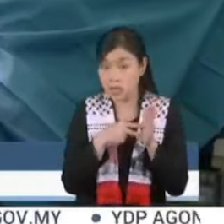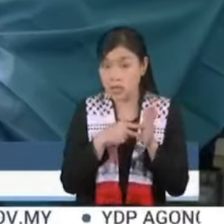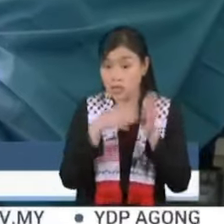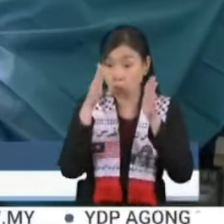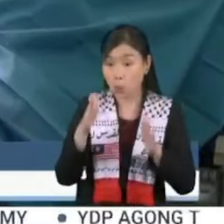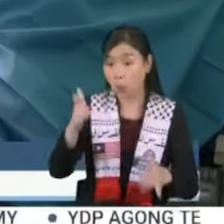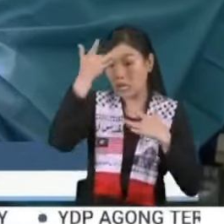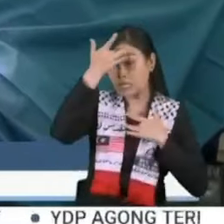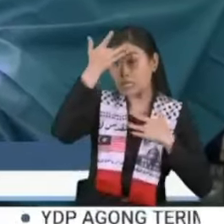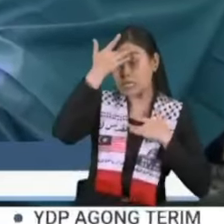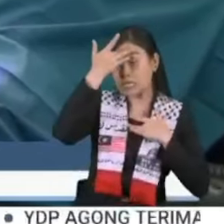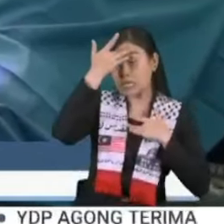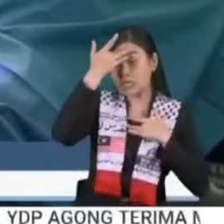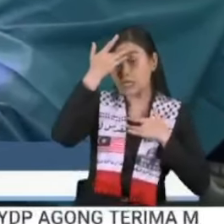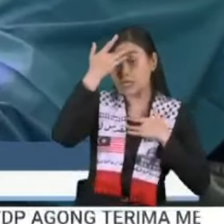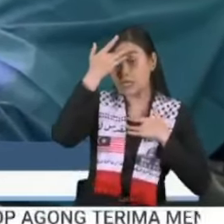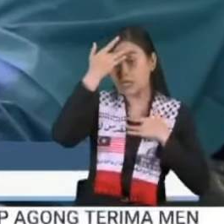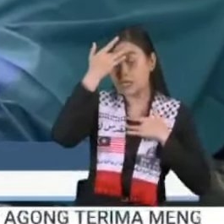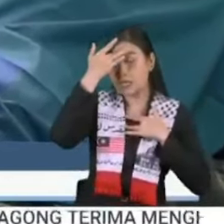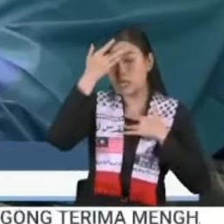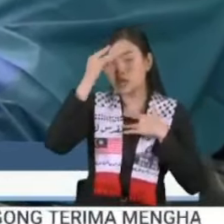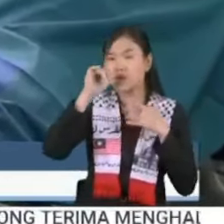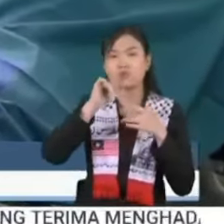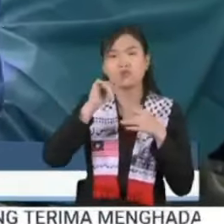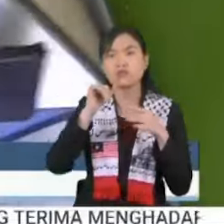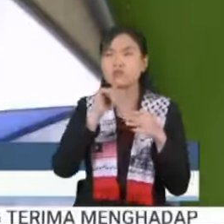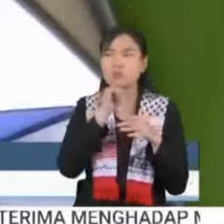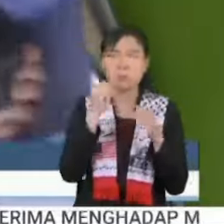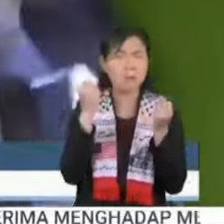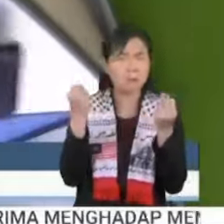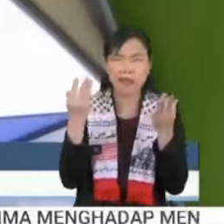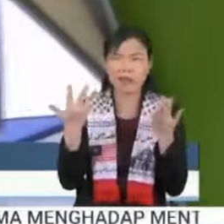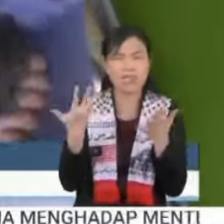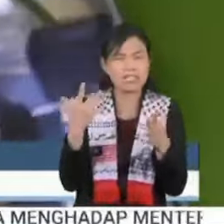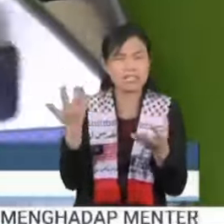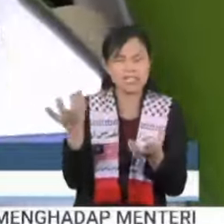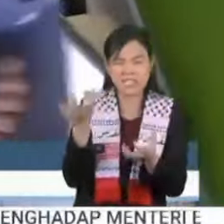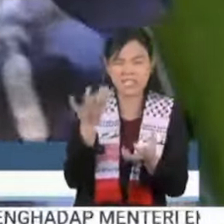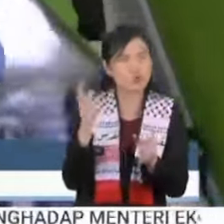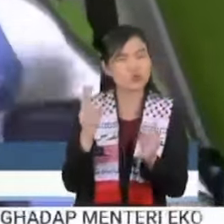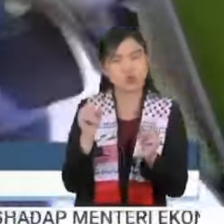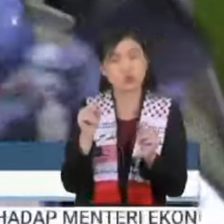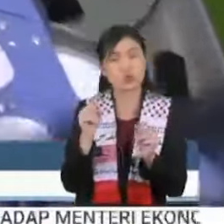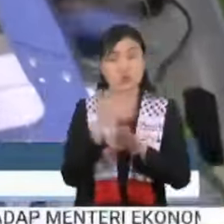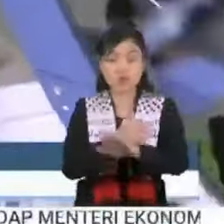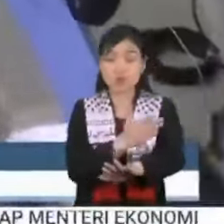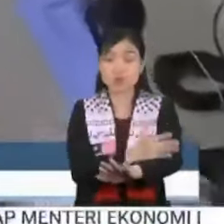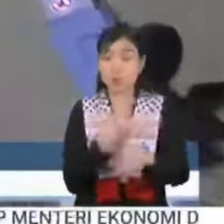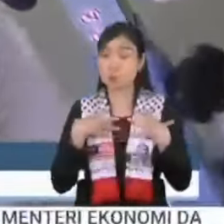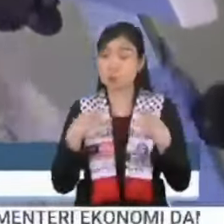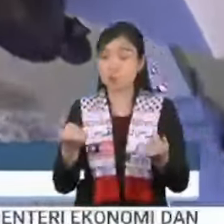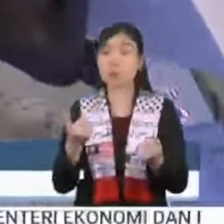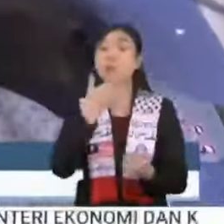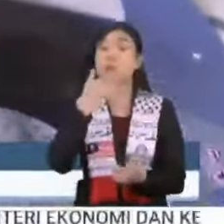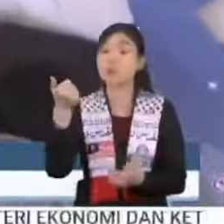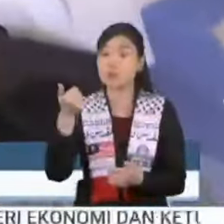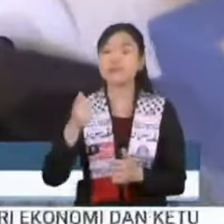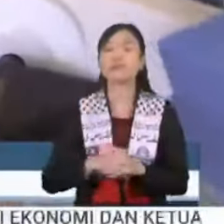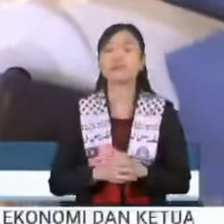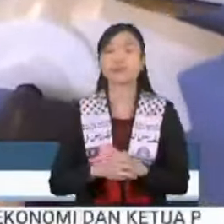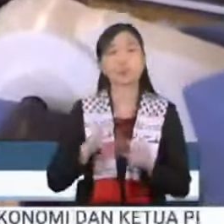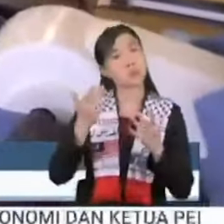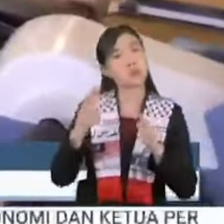pun akan mengalami lebih kurang kesakitan dan kadar pemulihan lebih cepat daripada